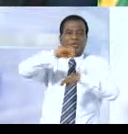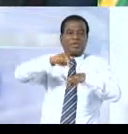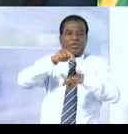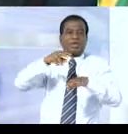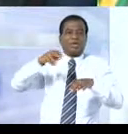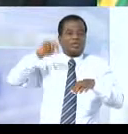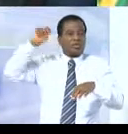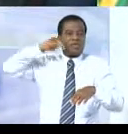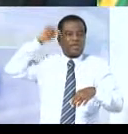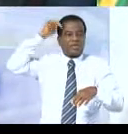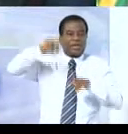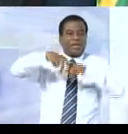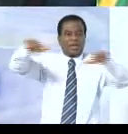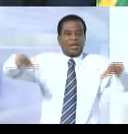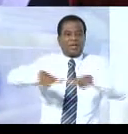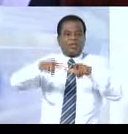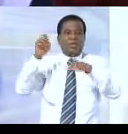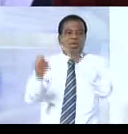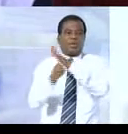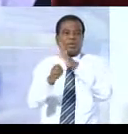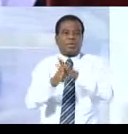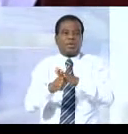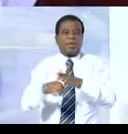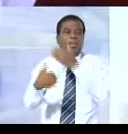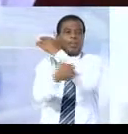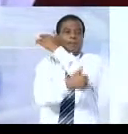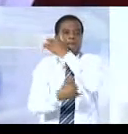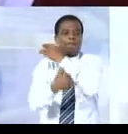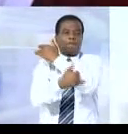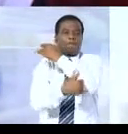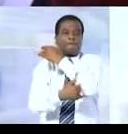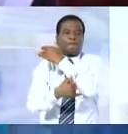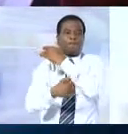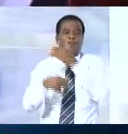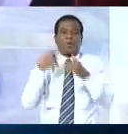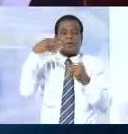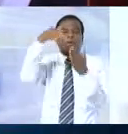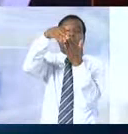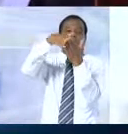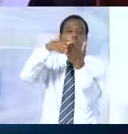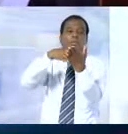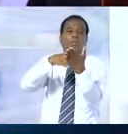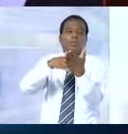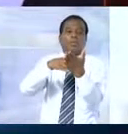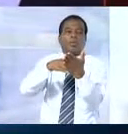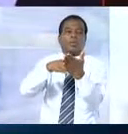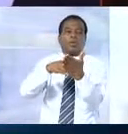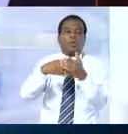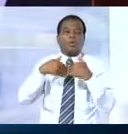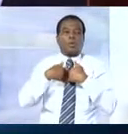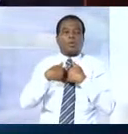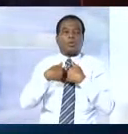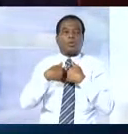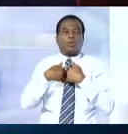un espace économique viable. Les pays qui le composent disposent en